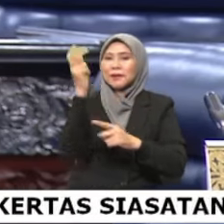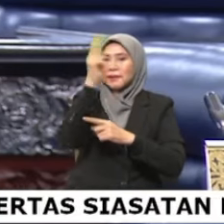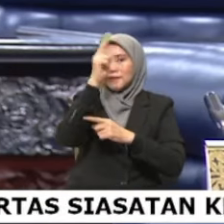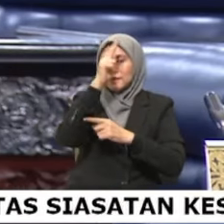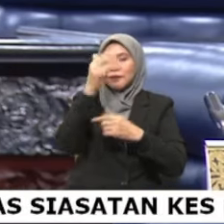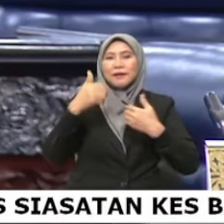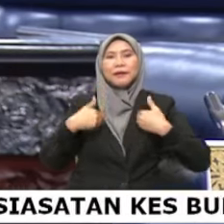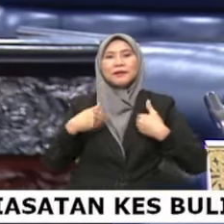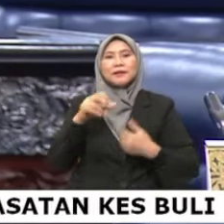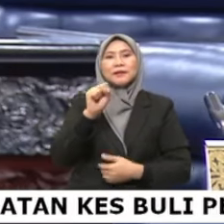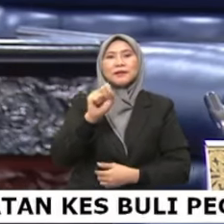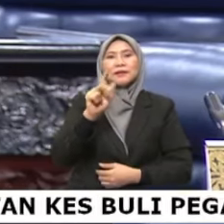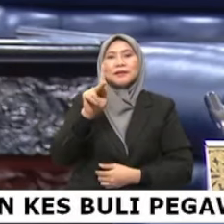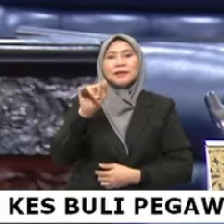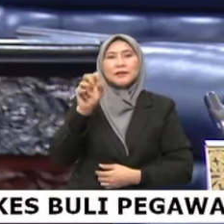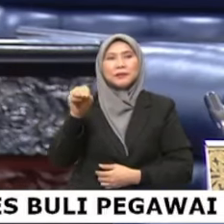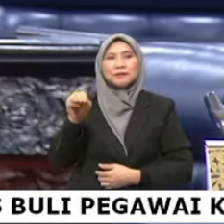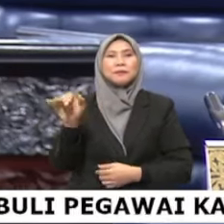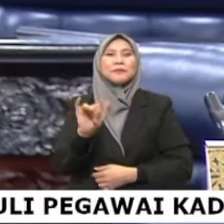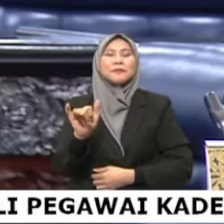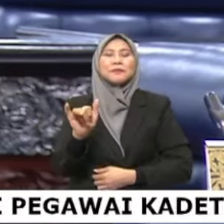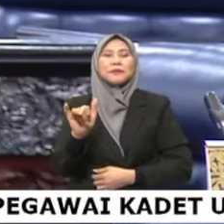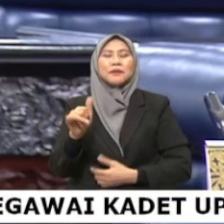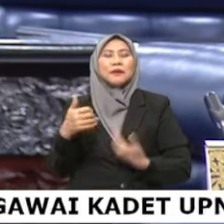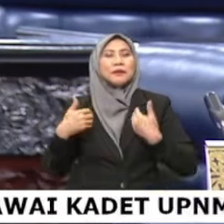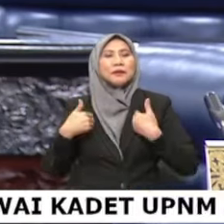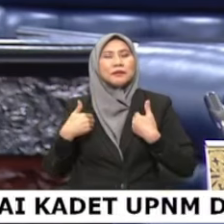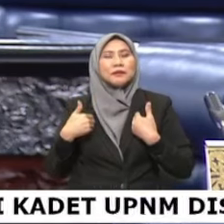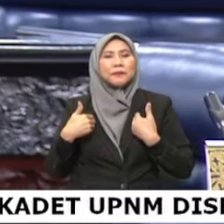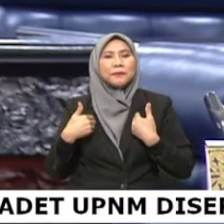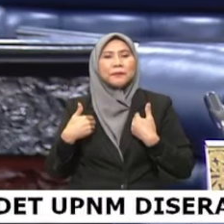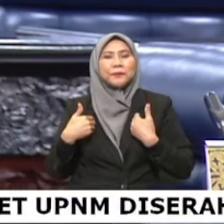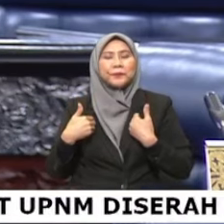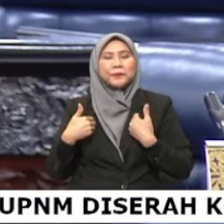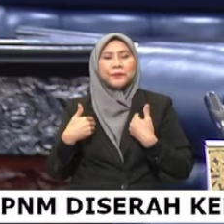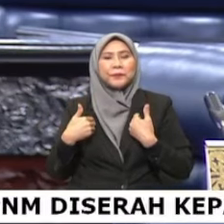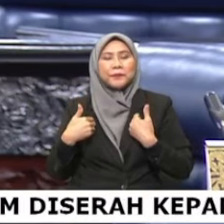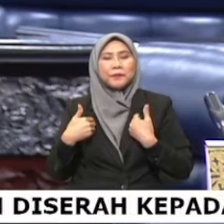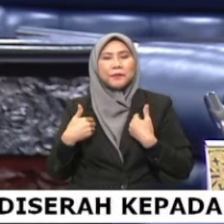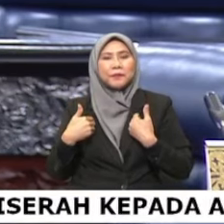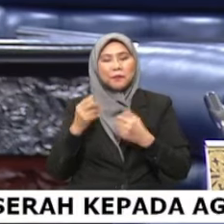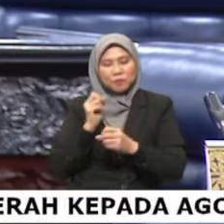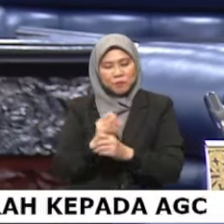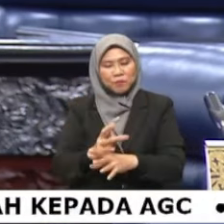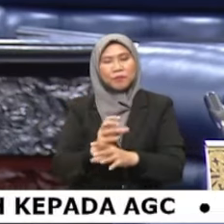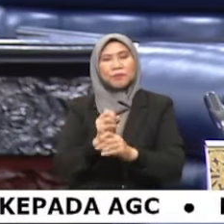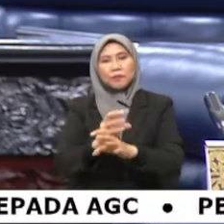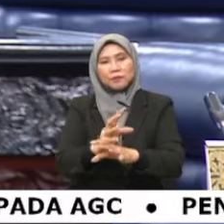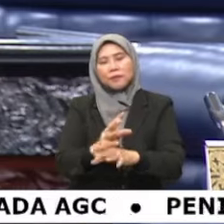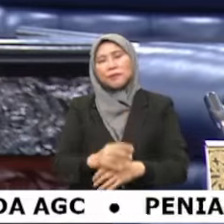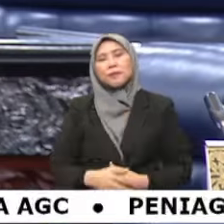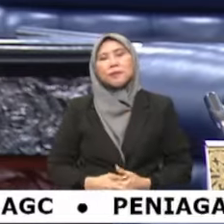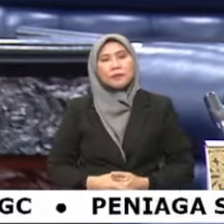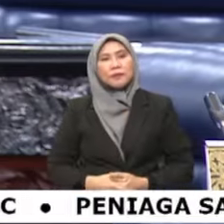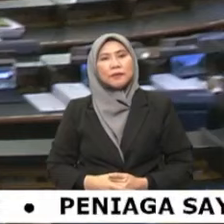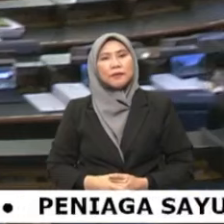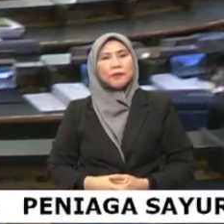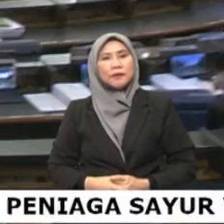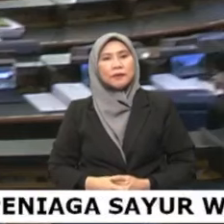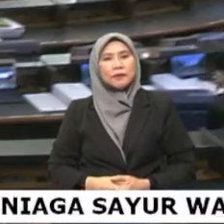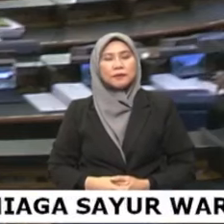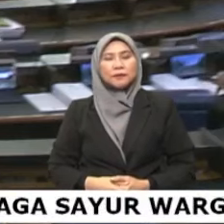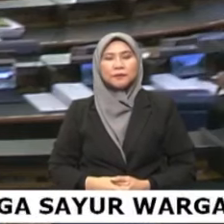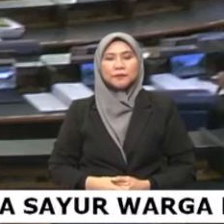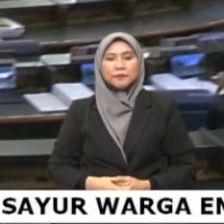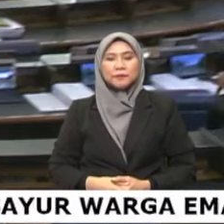ada skin in the game, mereka ada juga stake dalam dalam usaha ini. Terima kasih. Tuan